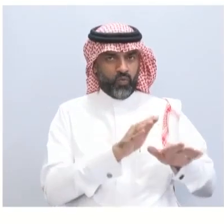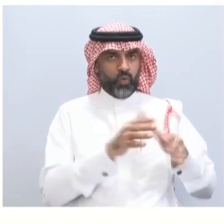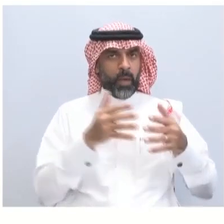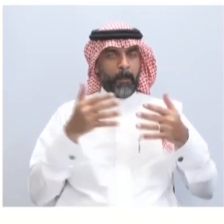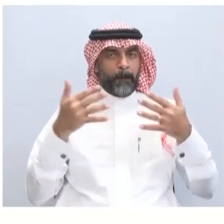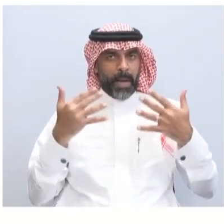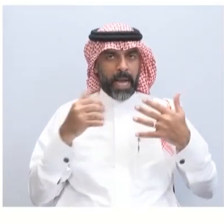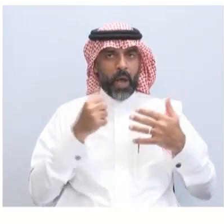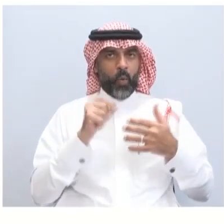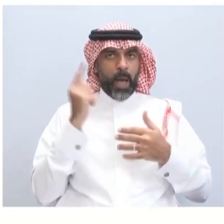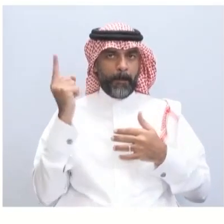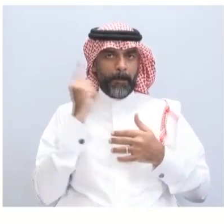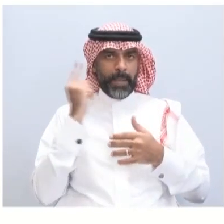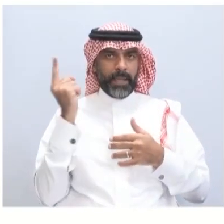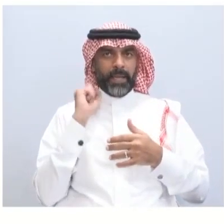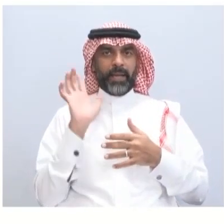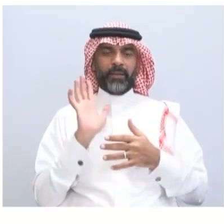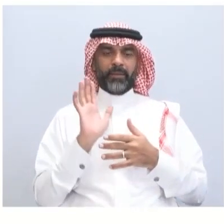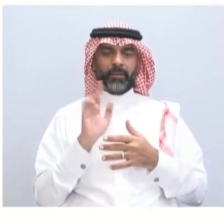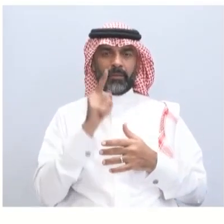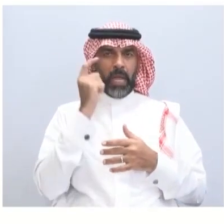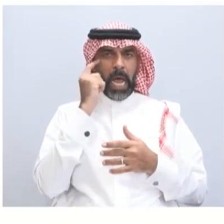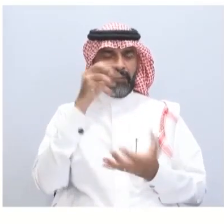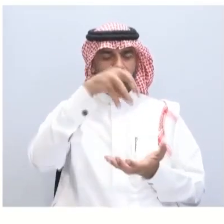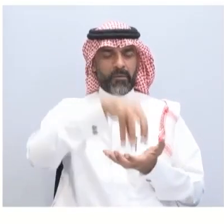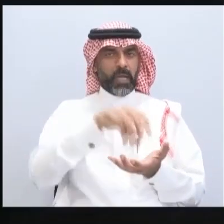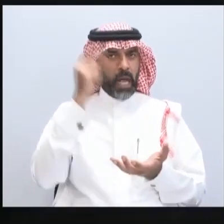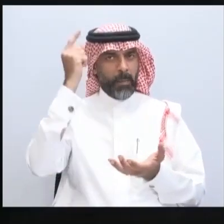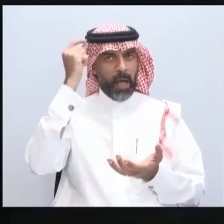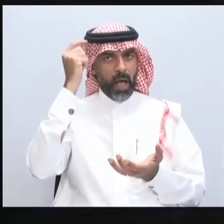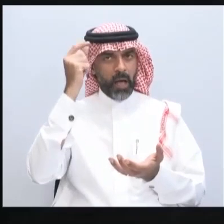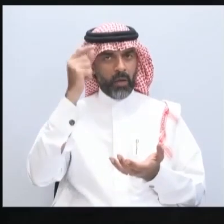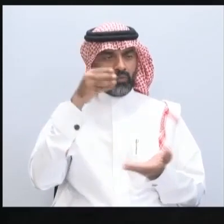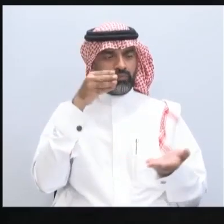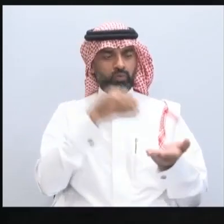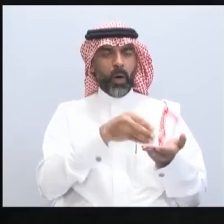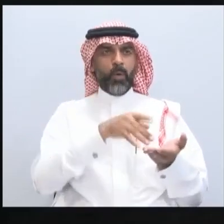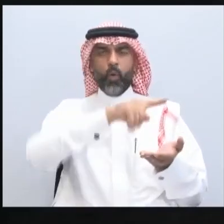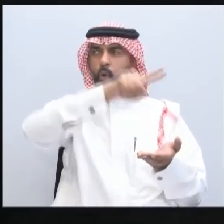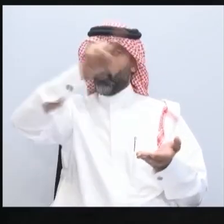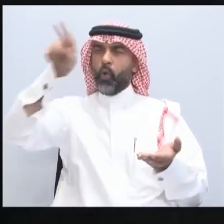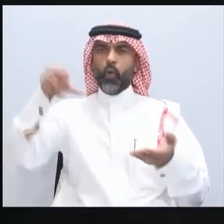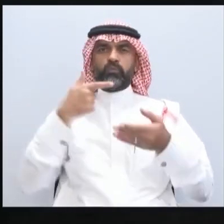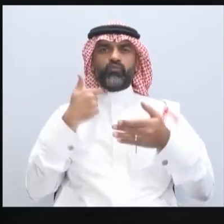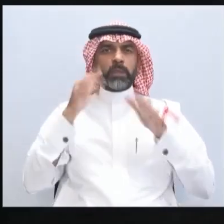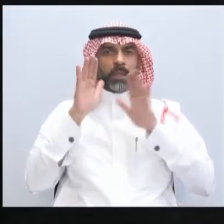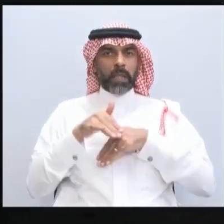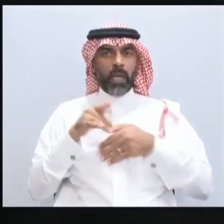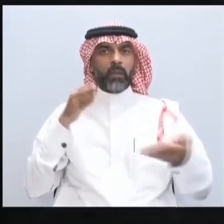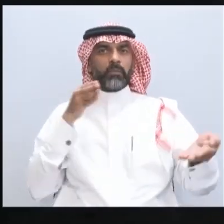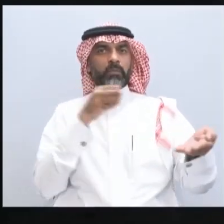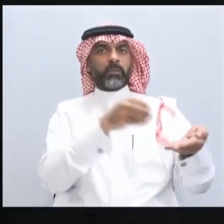المقدسه مكه المكرمه والمدينه المنوره حيث تعد هي مقصد للمسلمين في صلواتهم